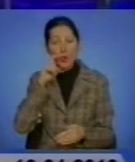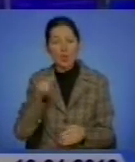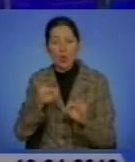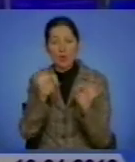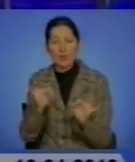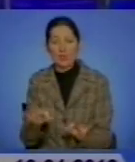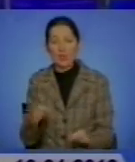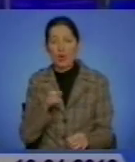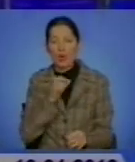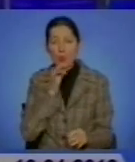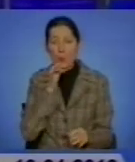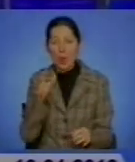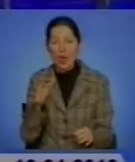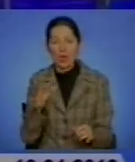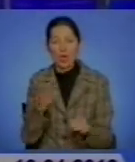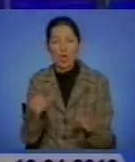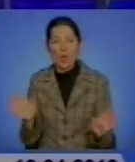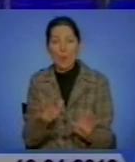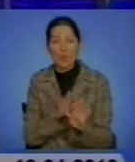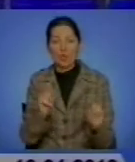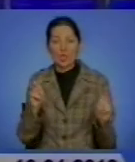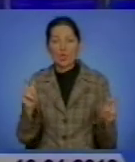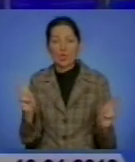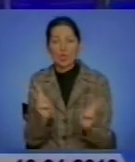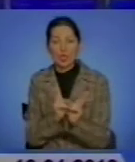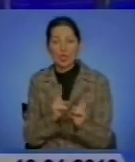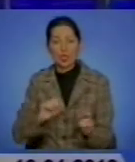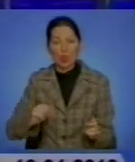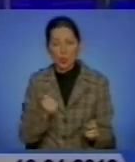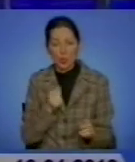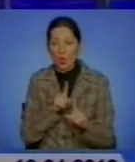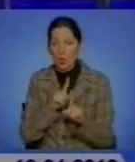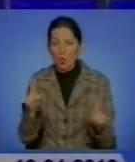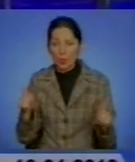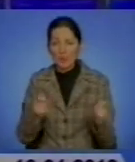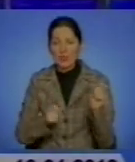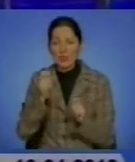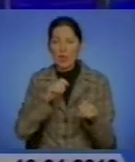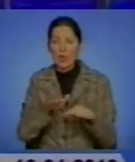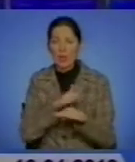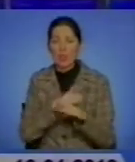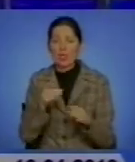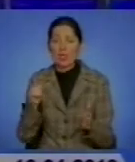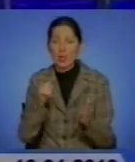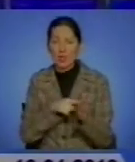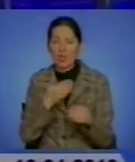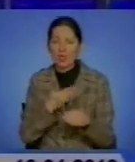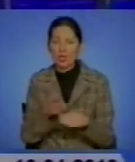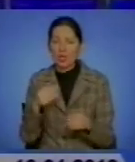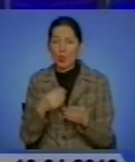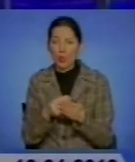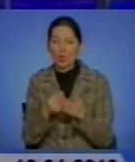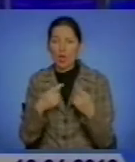популярної музики «Зустрічі друзів». Особливість цьогорічного фестивалю – благодійна мета. Частину зібраних коштів